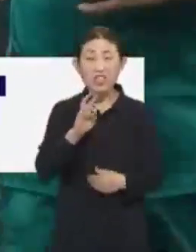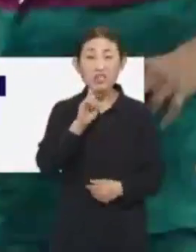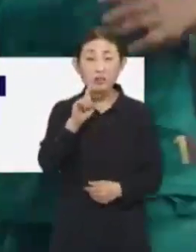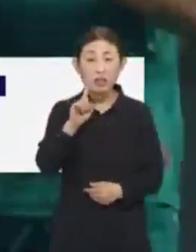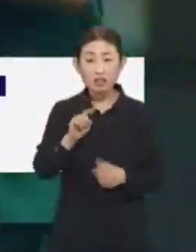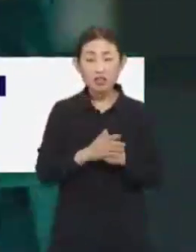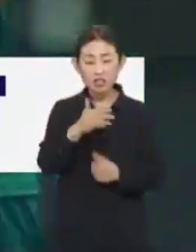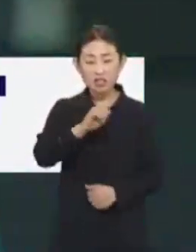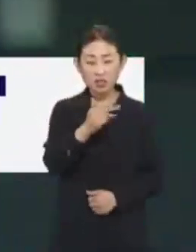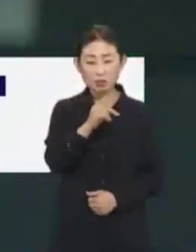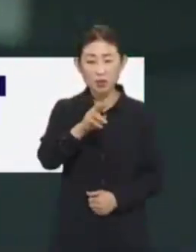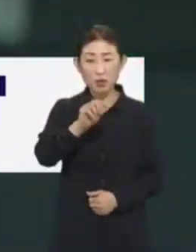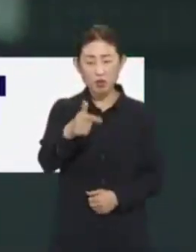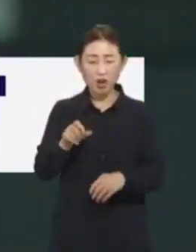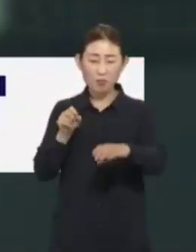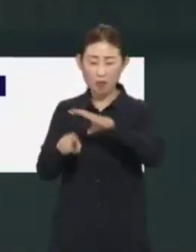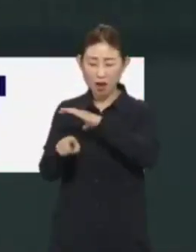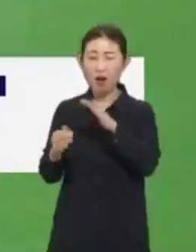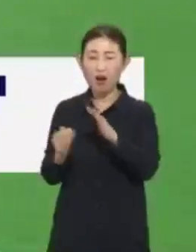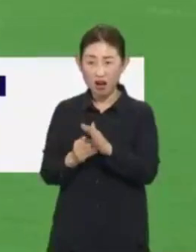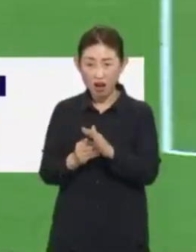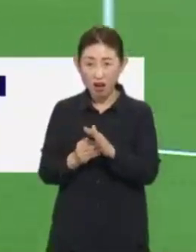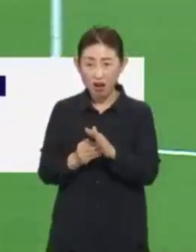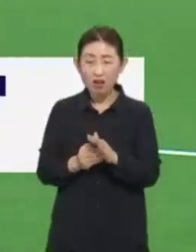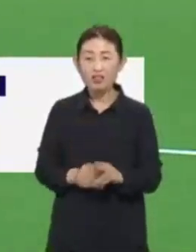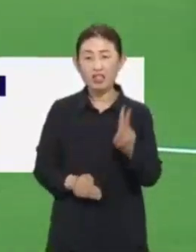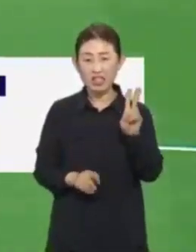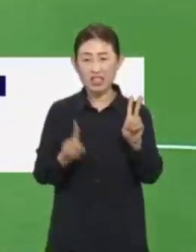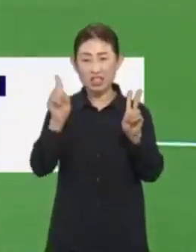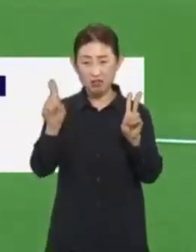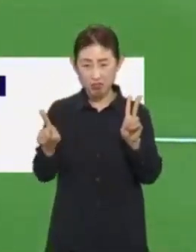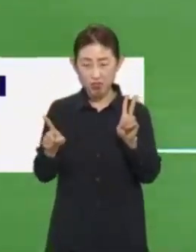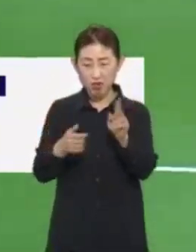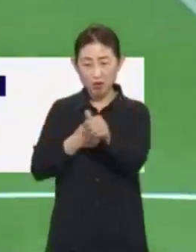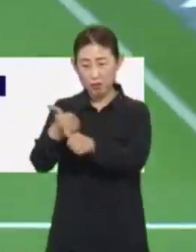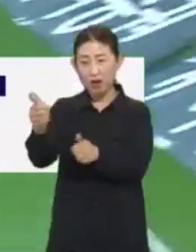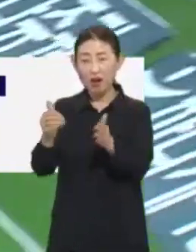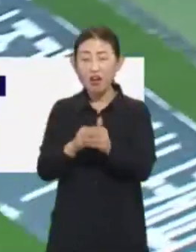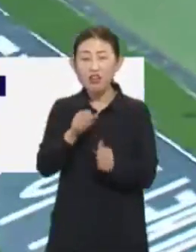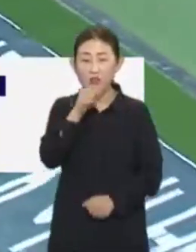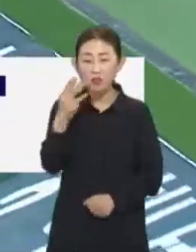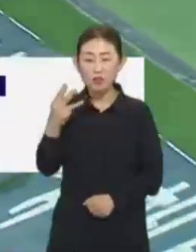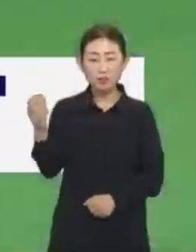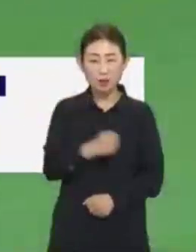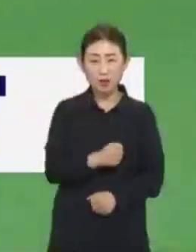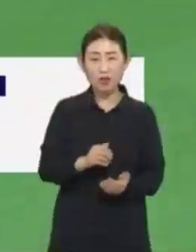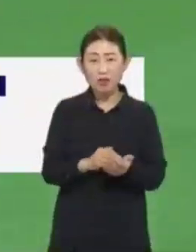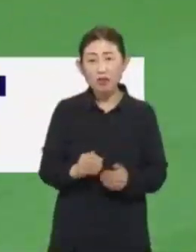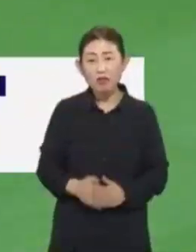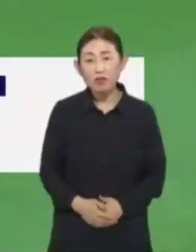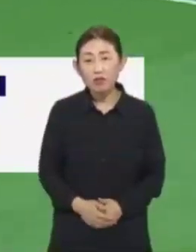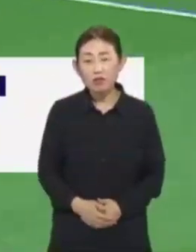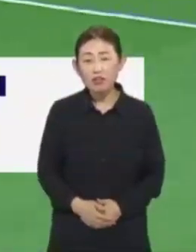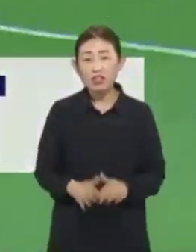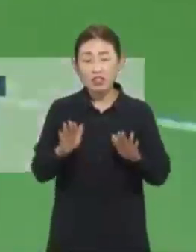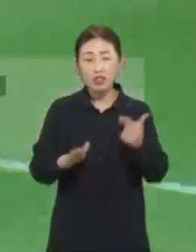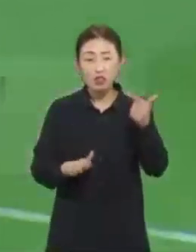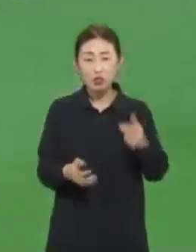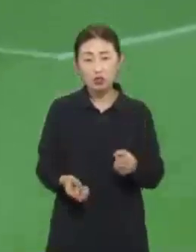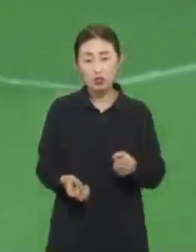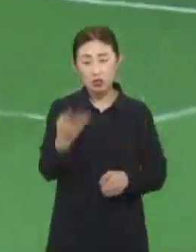11분 전병관의 연속골로 한 골에 그친 수원FC를 상대로 승점 3점을 챙겼습니다. 이로써 6승